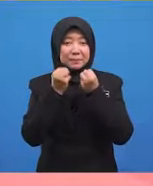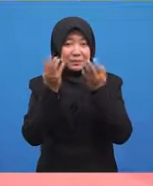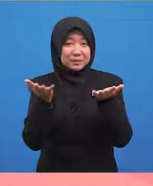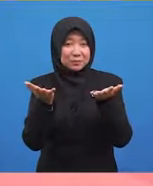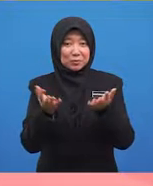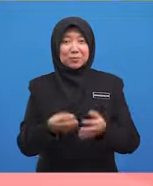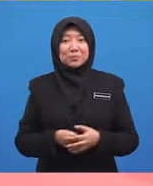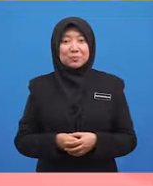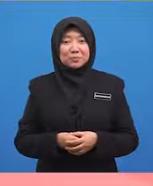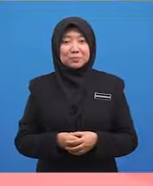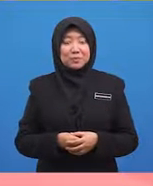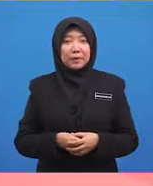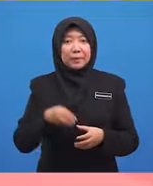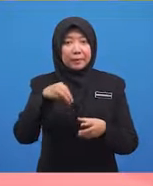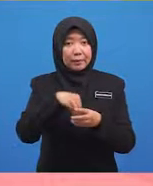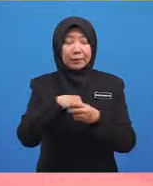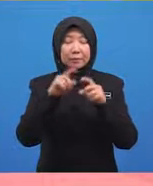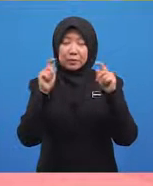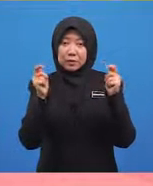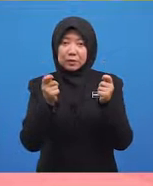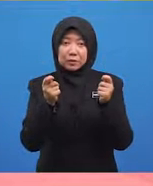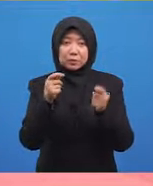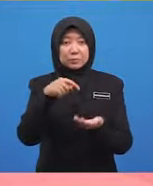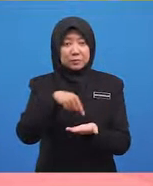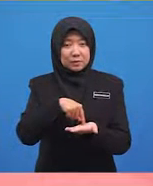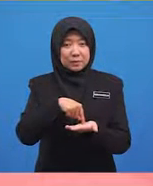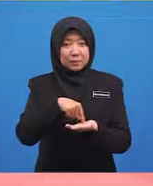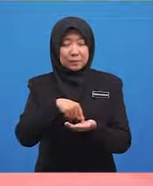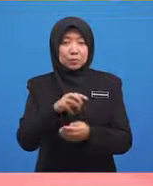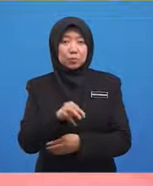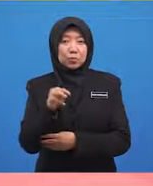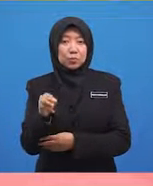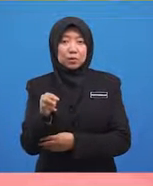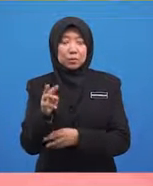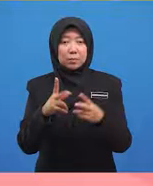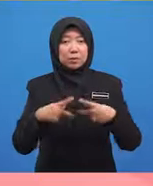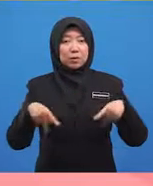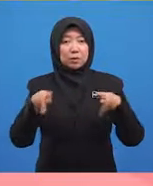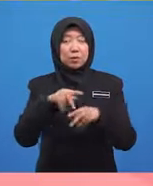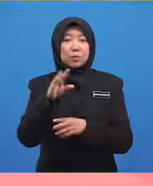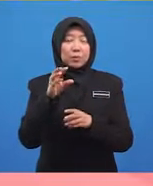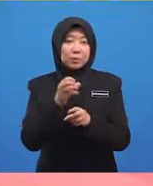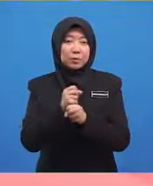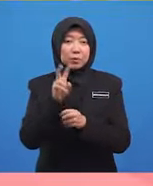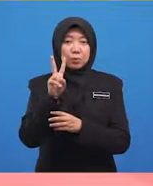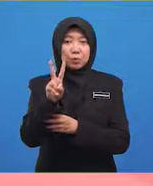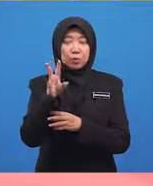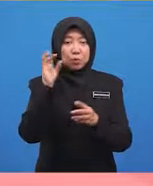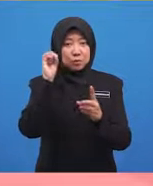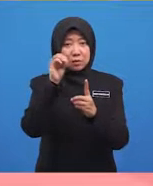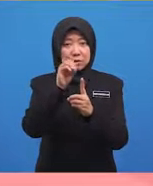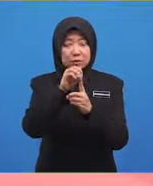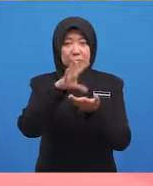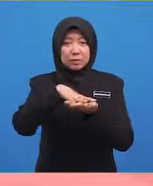majmuk. Dalam tajuk kata majmuk ini, murid-murid perlu mencapai dua objektif